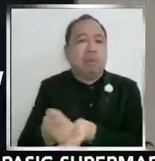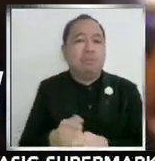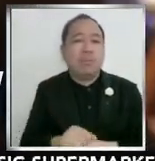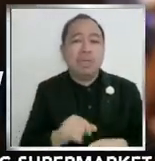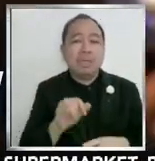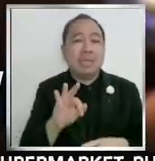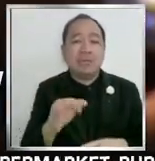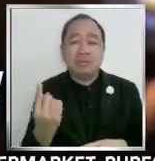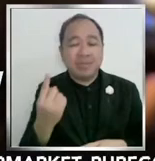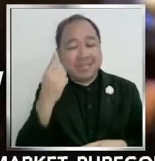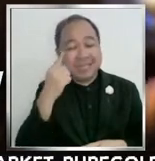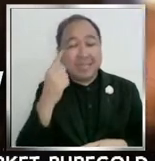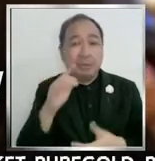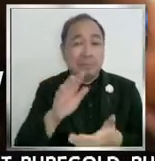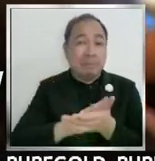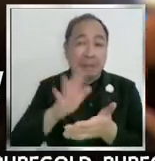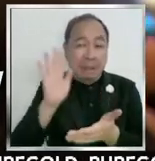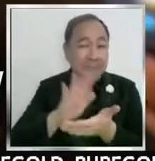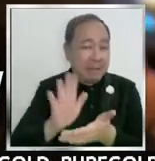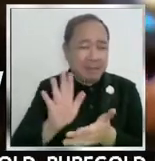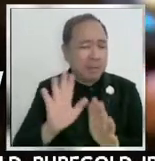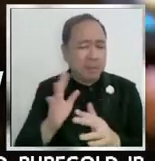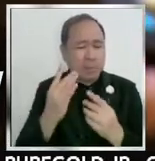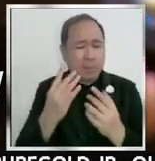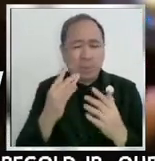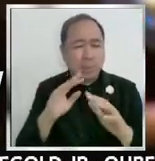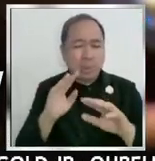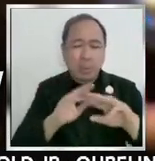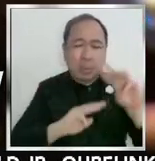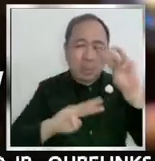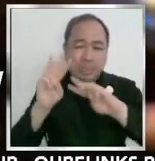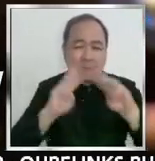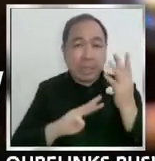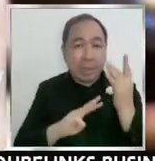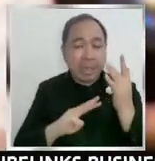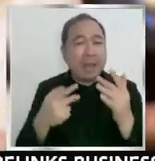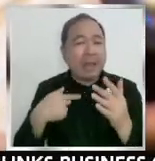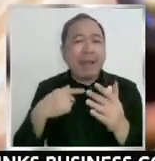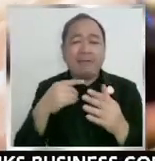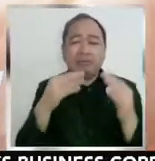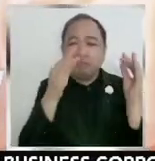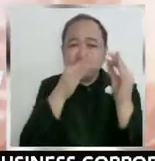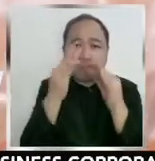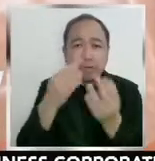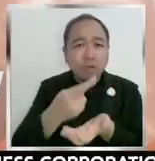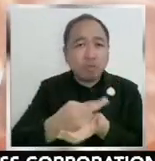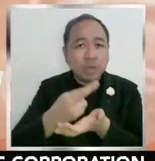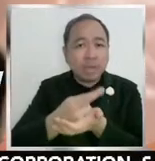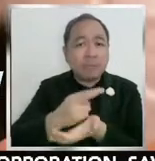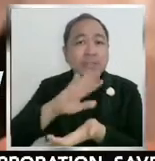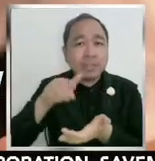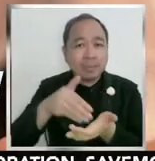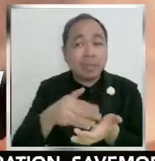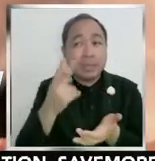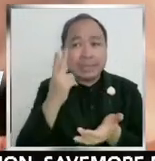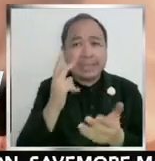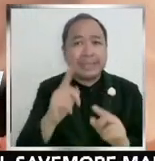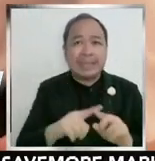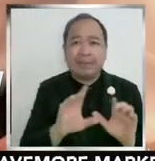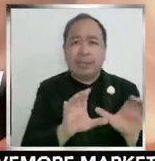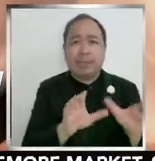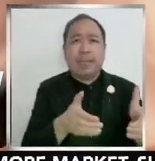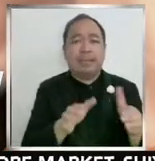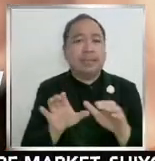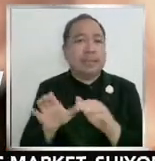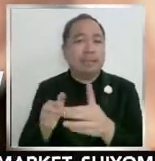gastos. Ang mga drug rehabilitation center, ika-classify ho yan. No? Kung yung pasyente niya